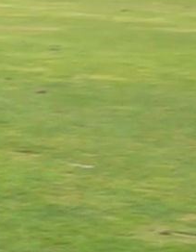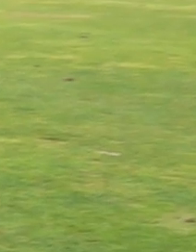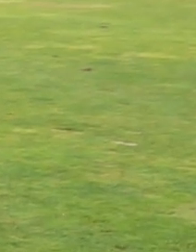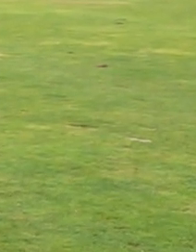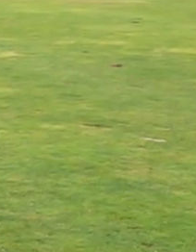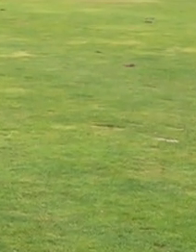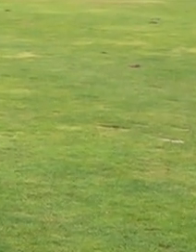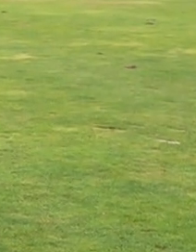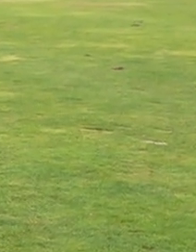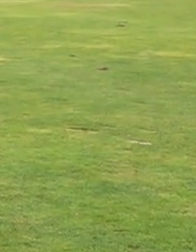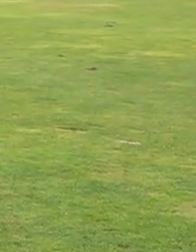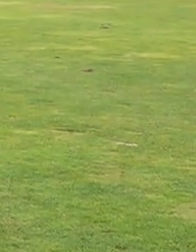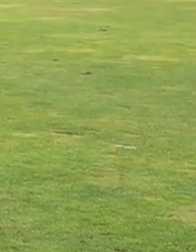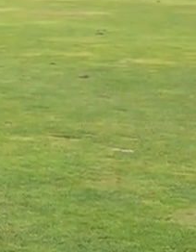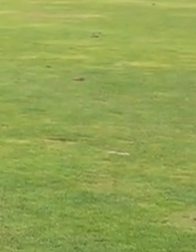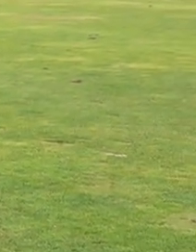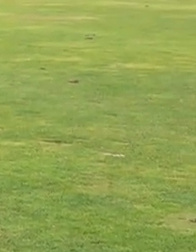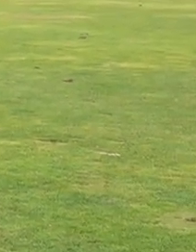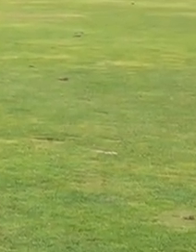오, 나이스.